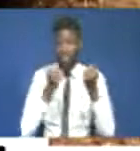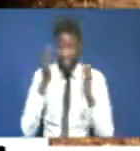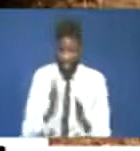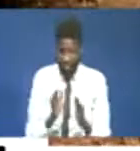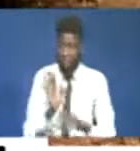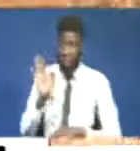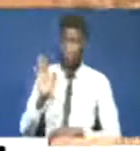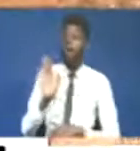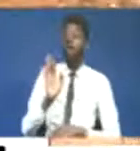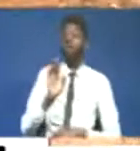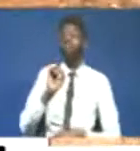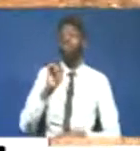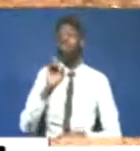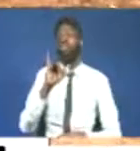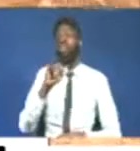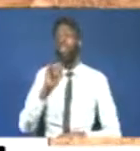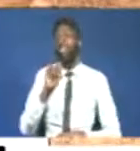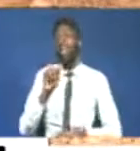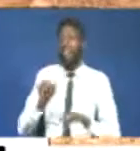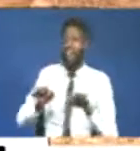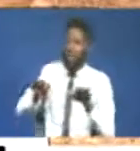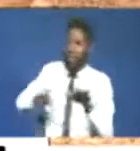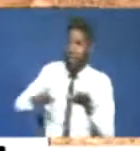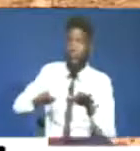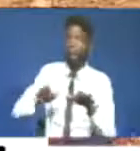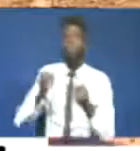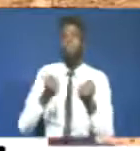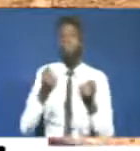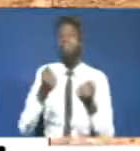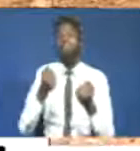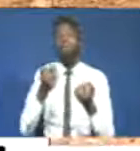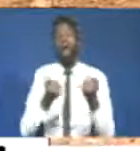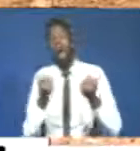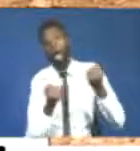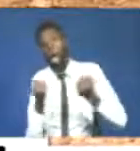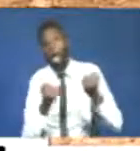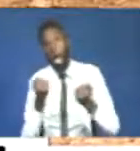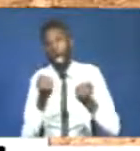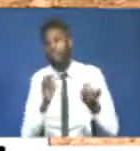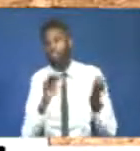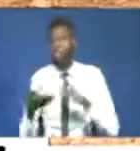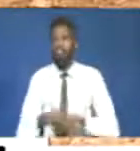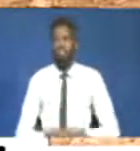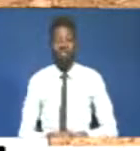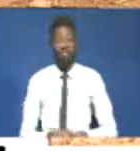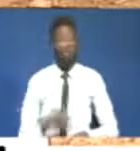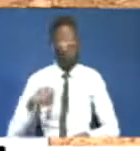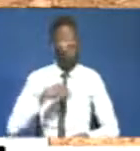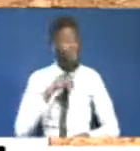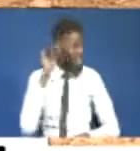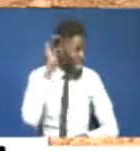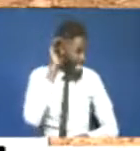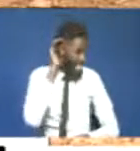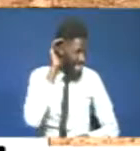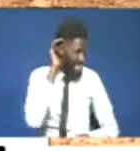alipopoteza mwelekeo. Tukasikia mlio wa gari, tukakuja, tukakuta gari ameshaanguka, watu wameanguka hapo chini. Kulikuwa